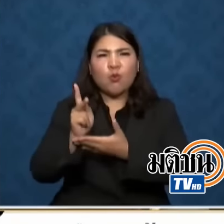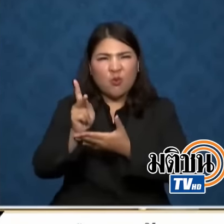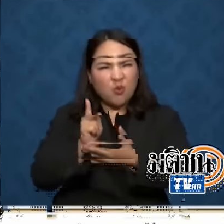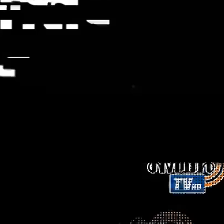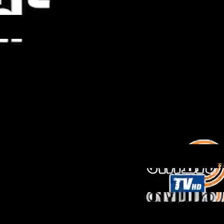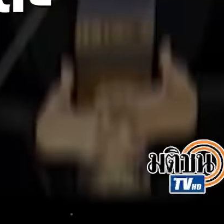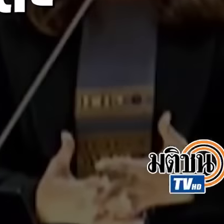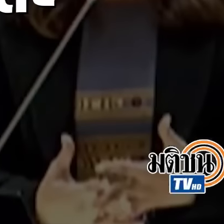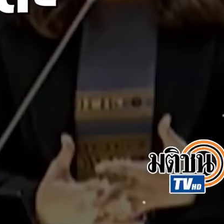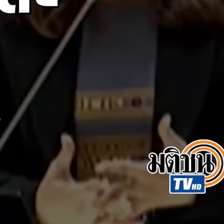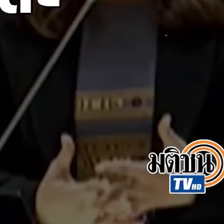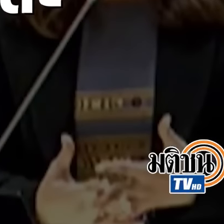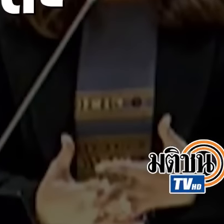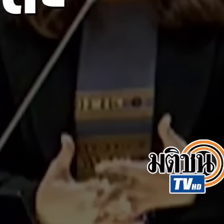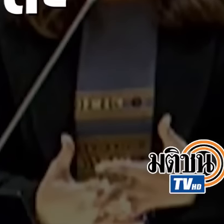กู้อยู่ดี